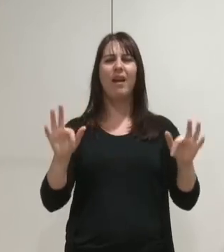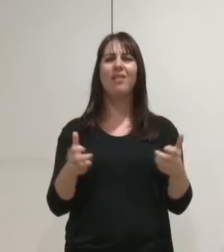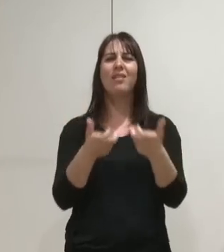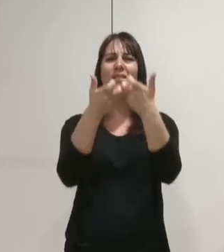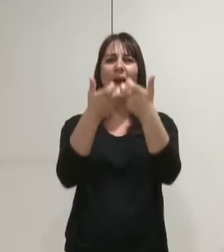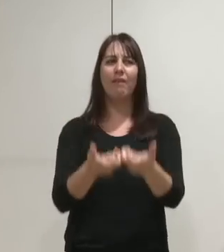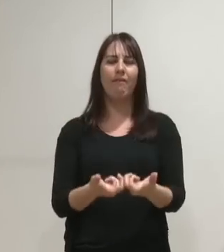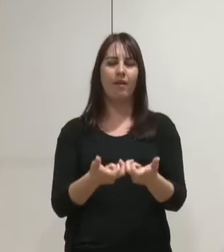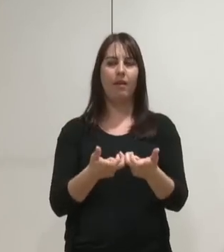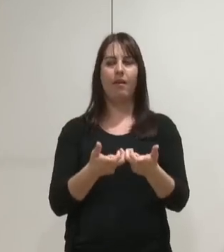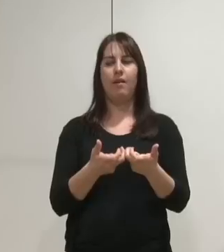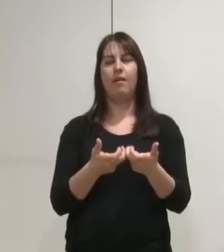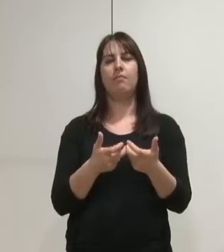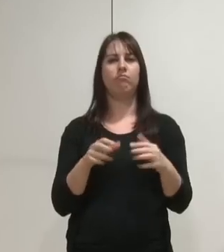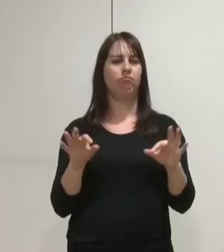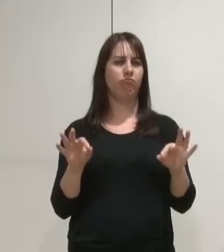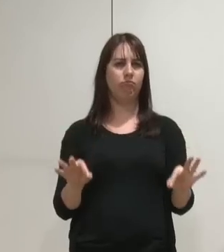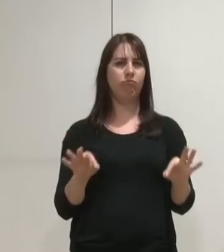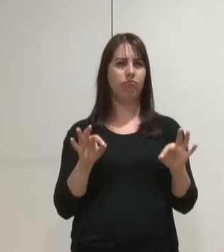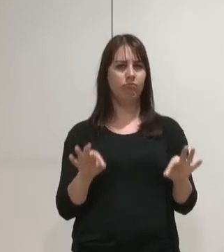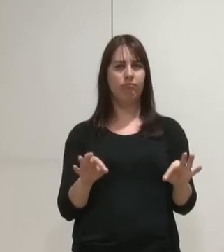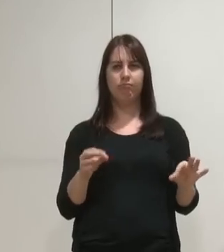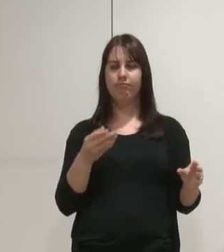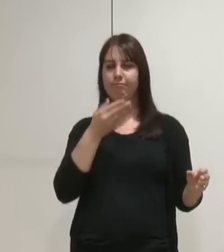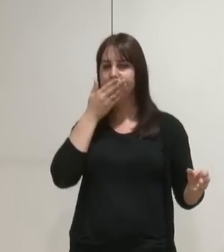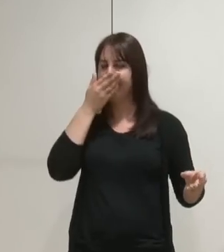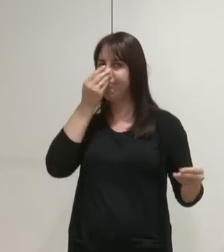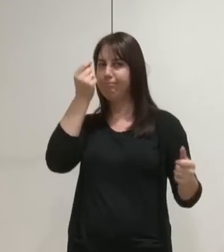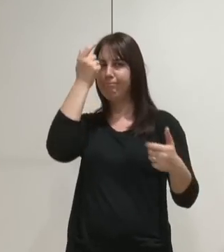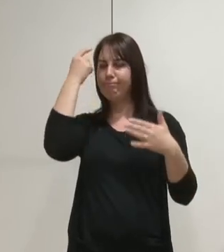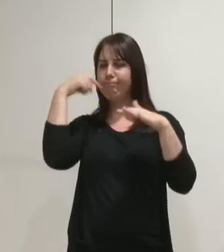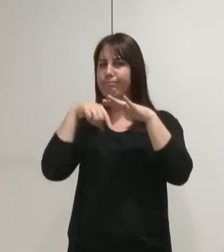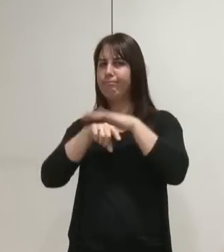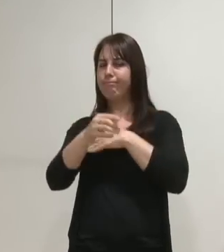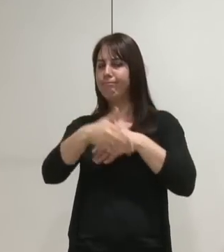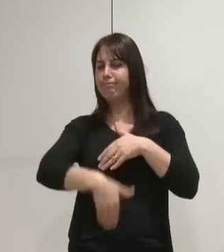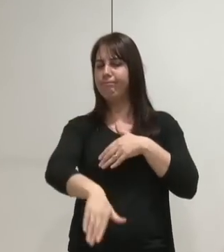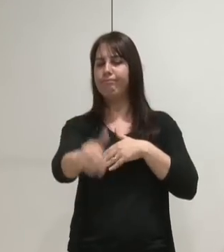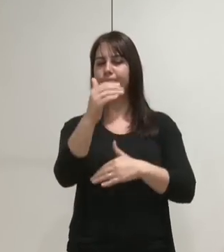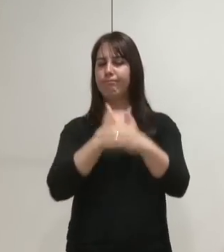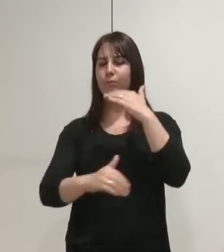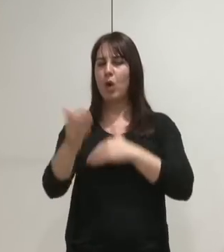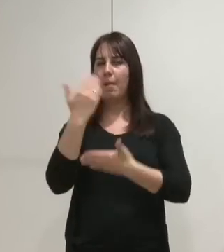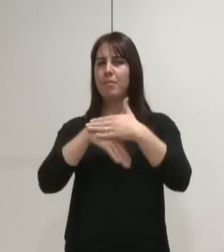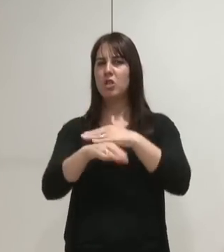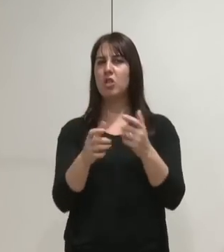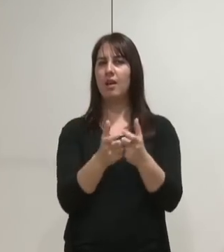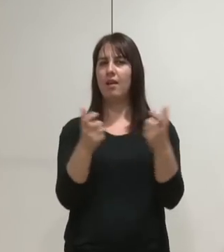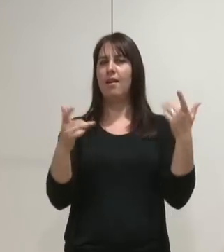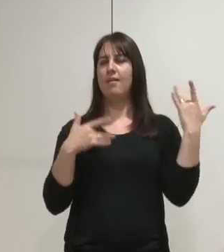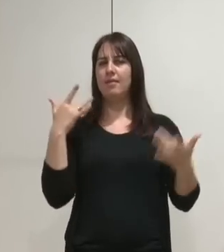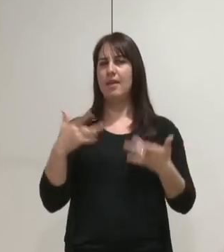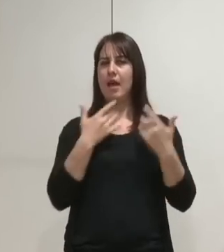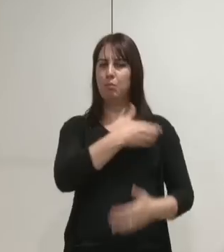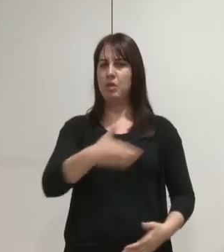nous voyons donc se dessiner la programmation du Théâtre municipal pour la saison